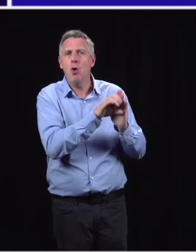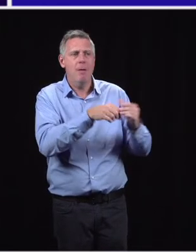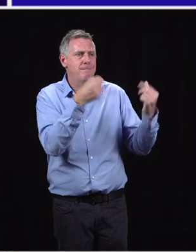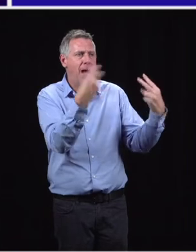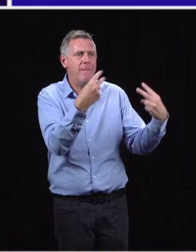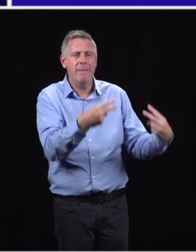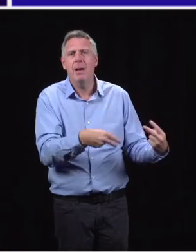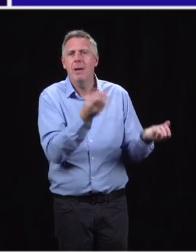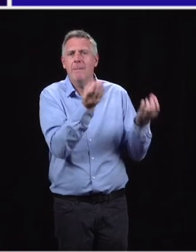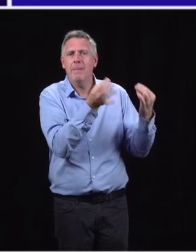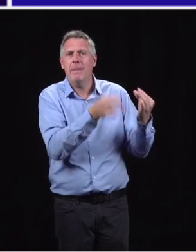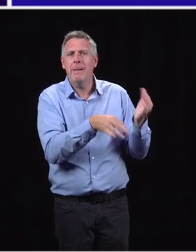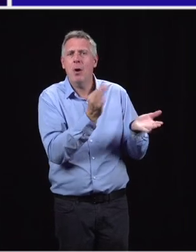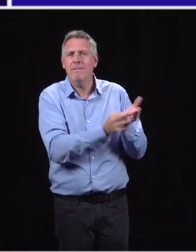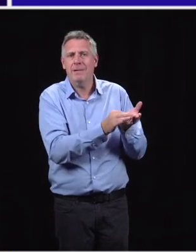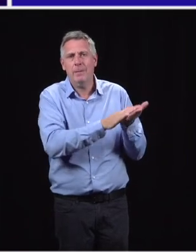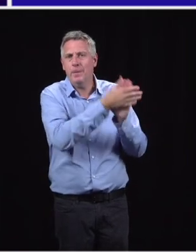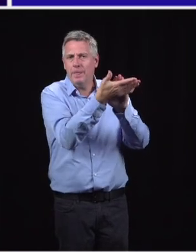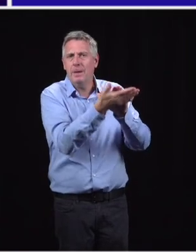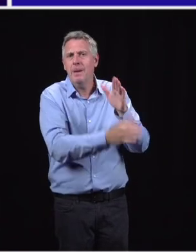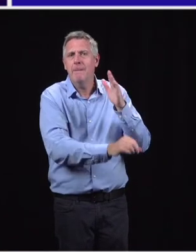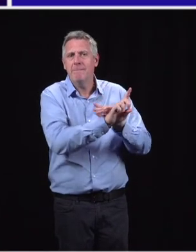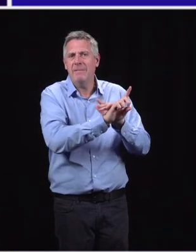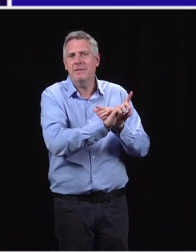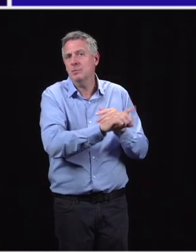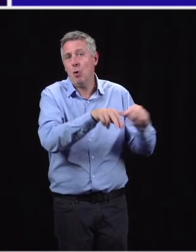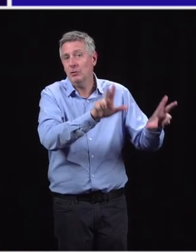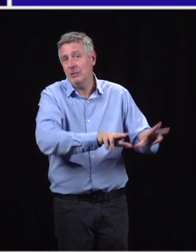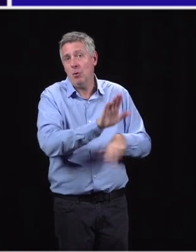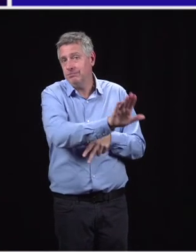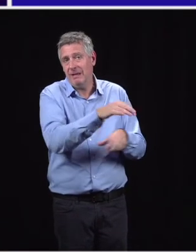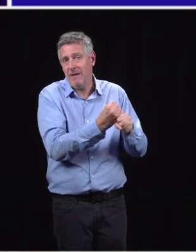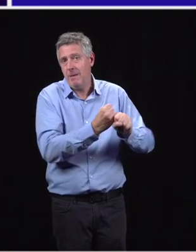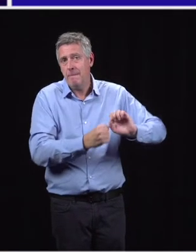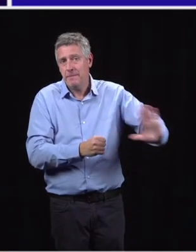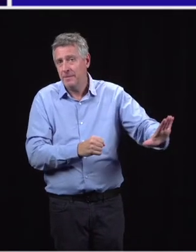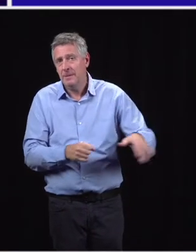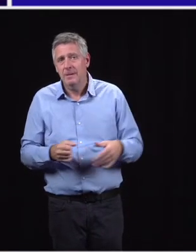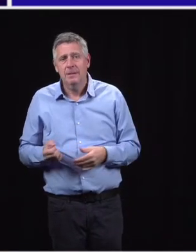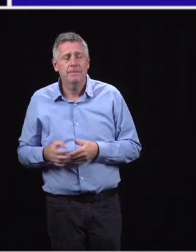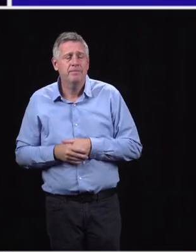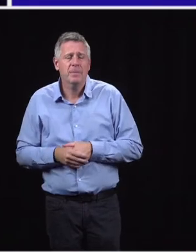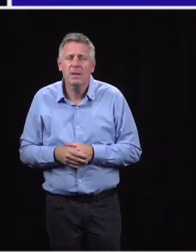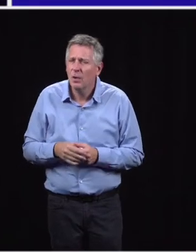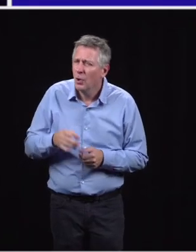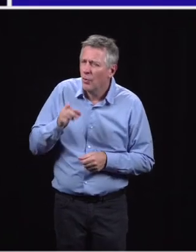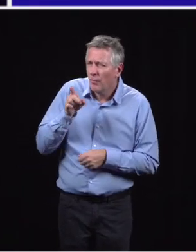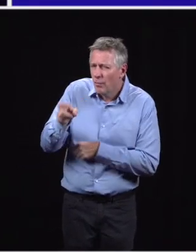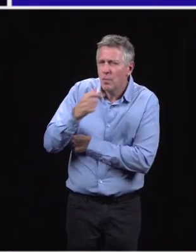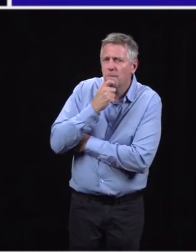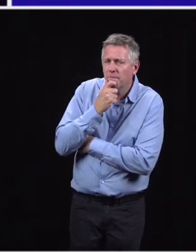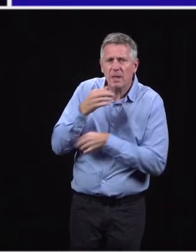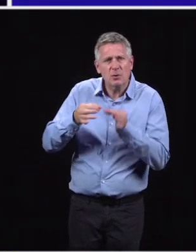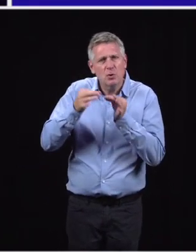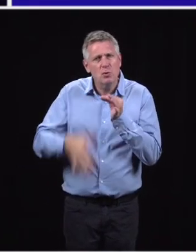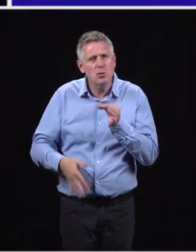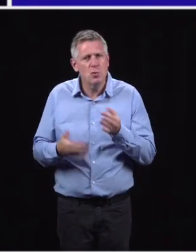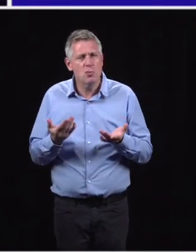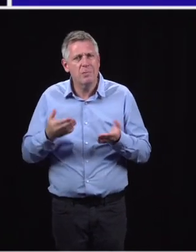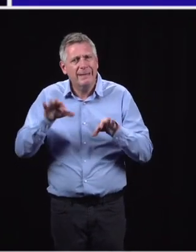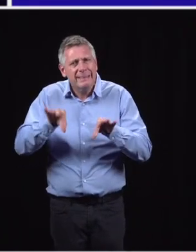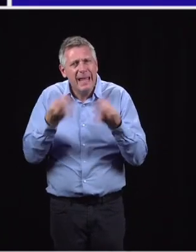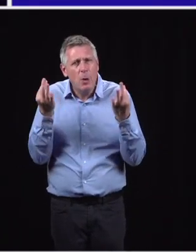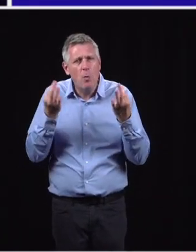sur son ordinateur ça veut dire que finalement vous avez découvert en essayant de trouver ces solutions vous avez découvert